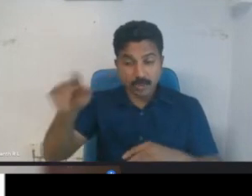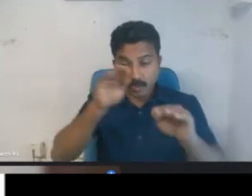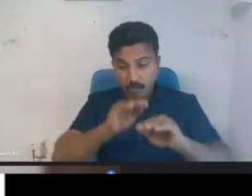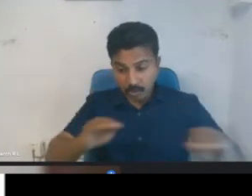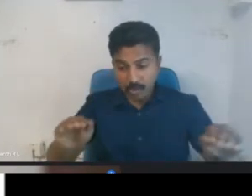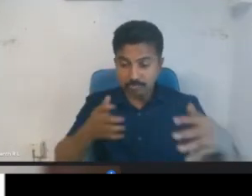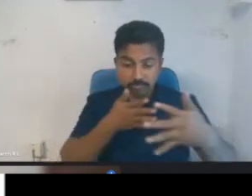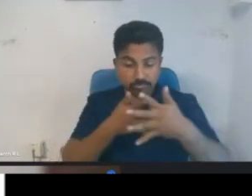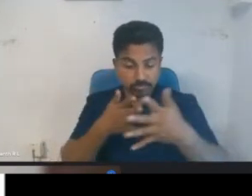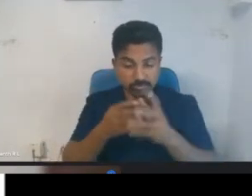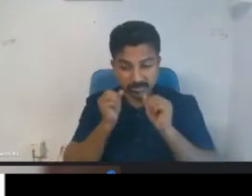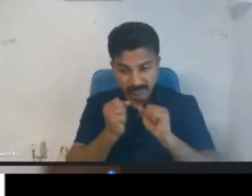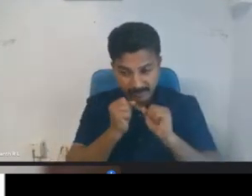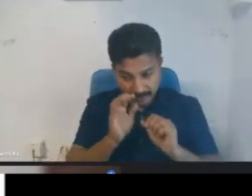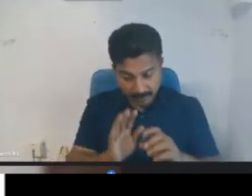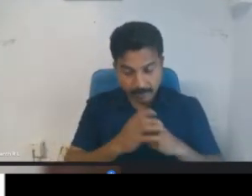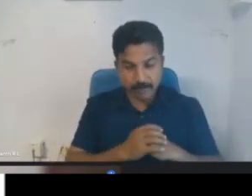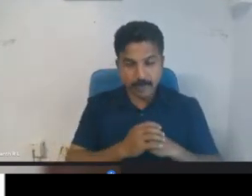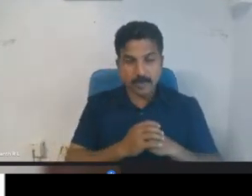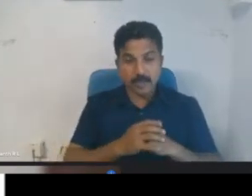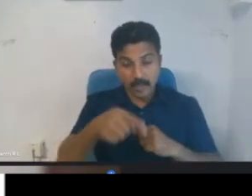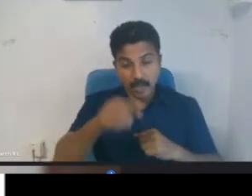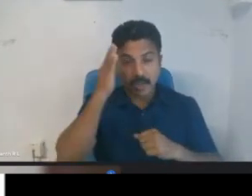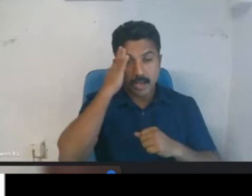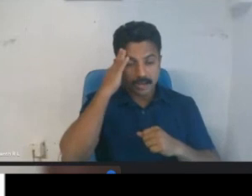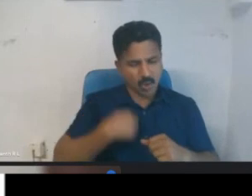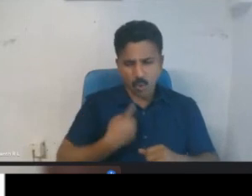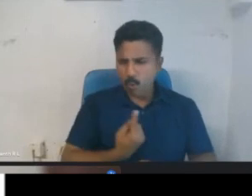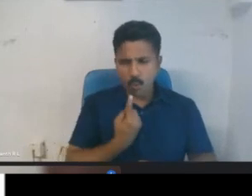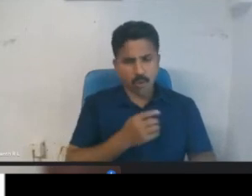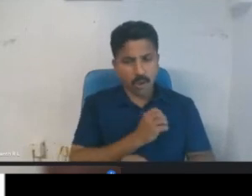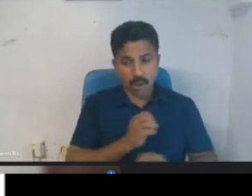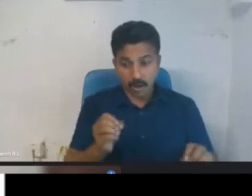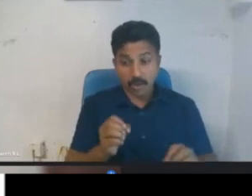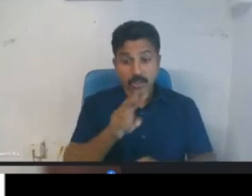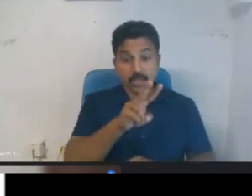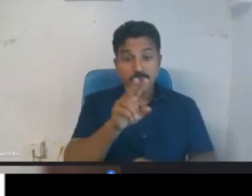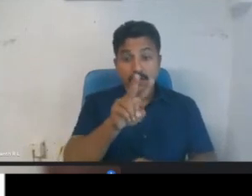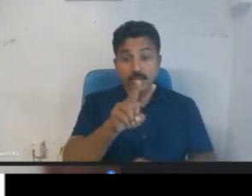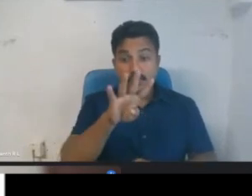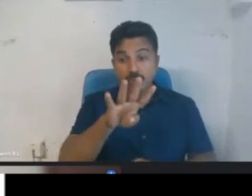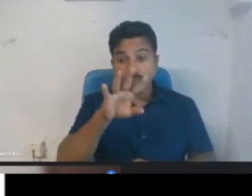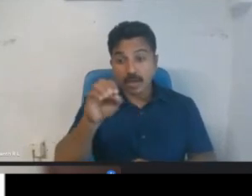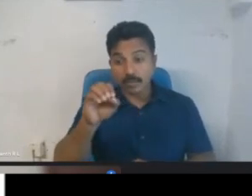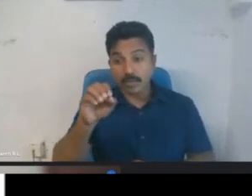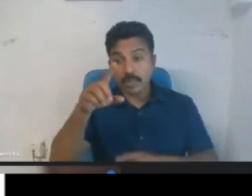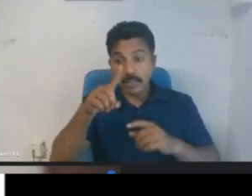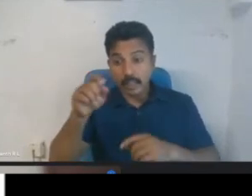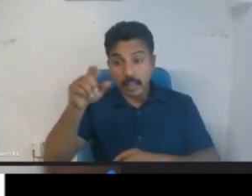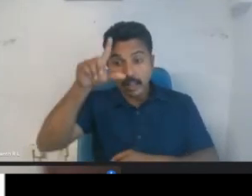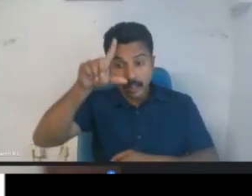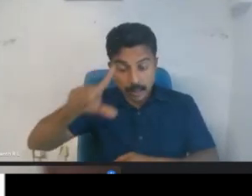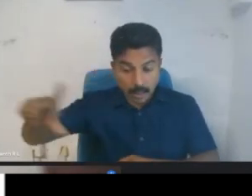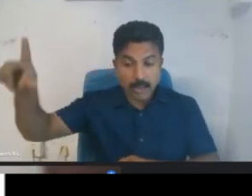ഇത്തരത്തിൽ ബുദ്ധിമുട്ടുകൾ അനുഭവിക്കുന്നത്. അപ്പൊ തന്നെ നിങ്ങൾ അറിയാം നിങ്ങൾ ഒറ്റയ്ക്കല്ല, 240 ദശലക്ഷം കുട്ടികൾ ഉണ്ട്